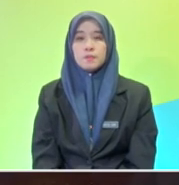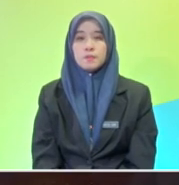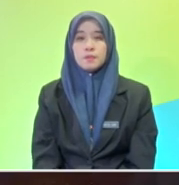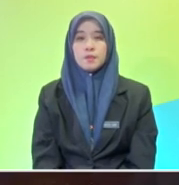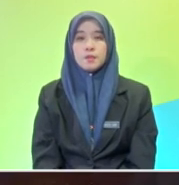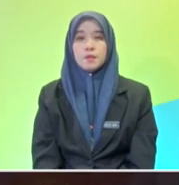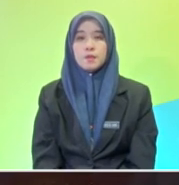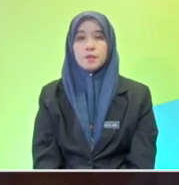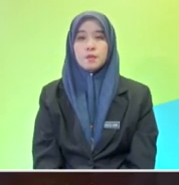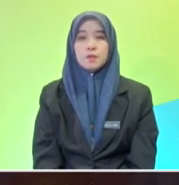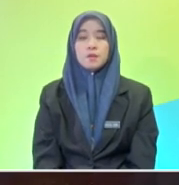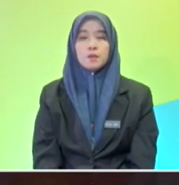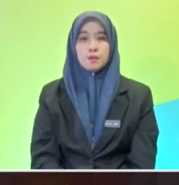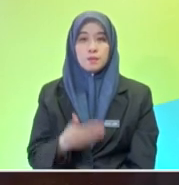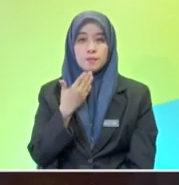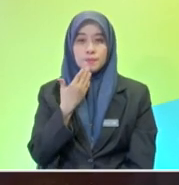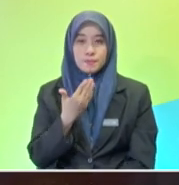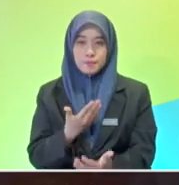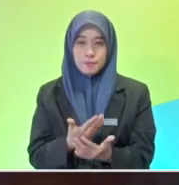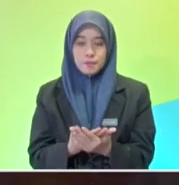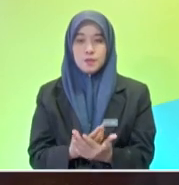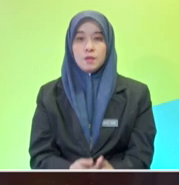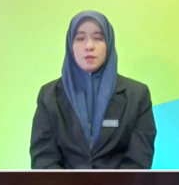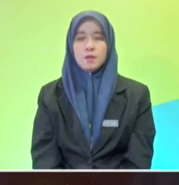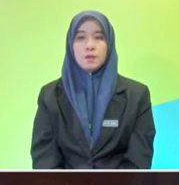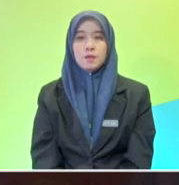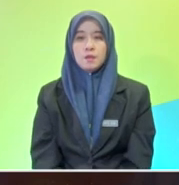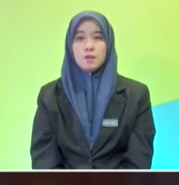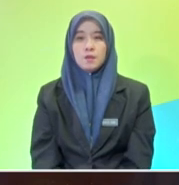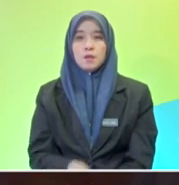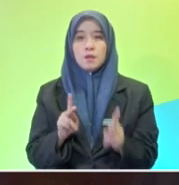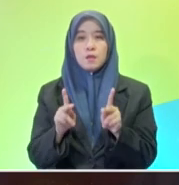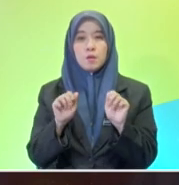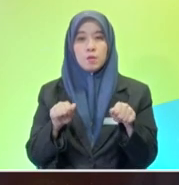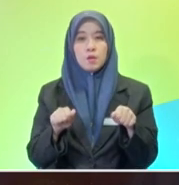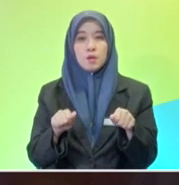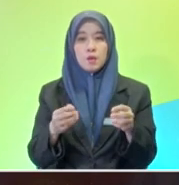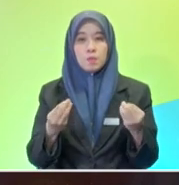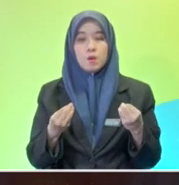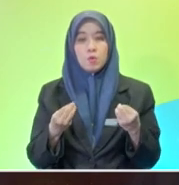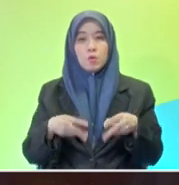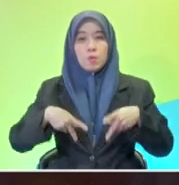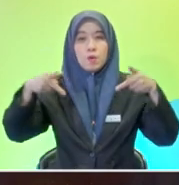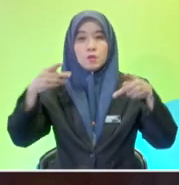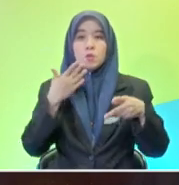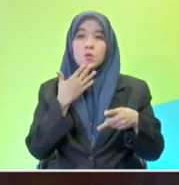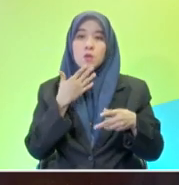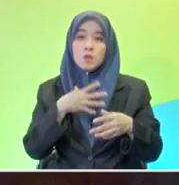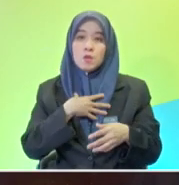kuning Oke sebenarnya kalau boleh nak Pasu warna putih senang nak buat